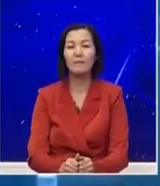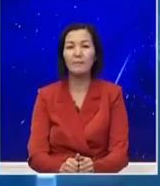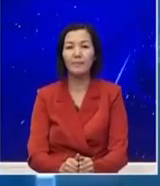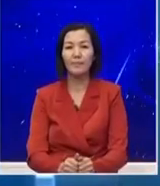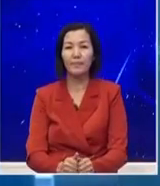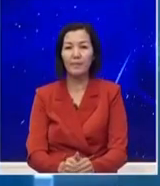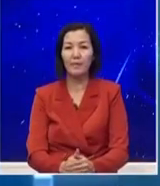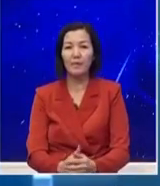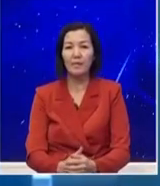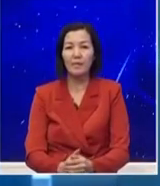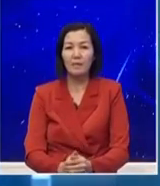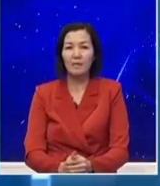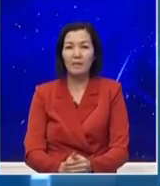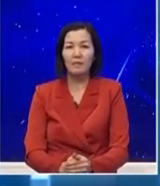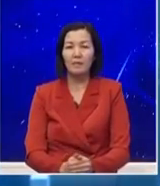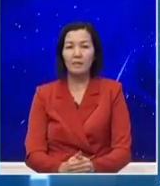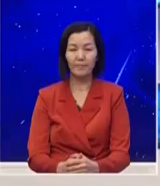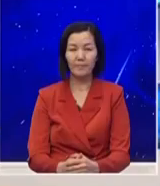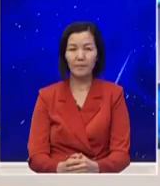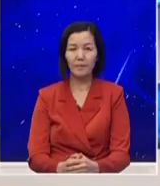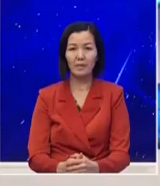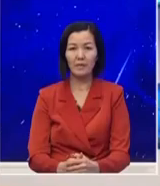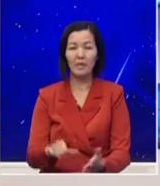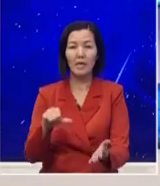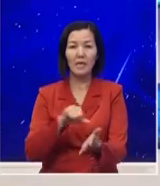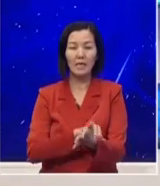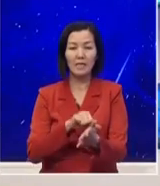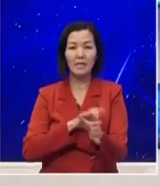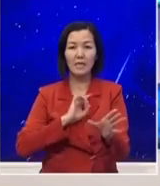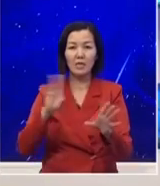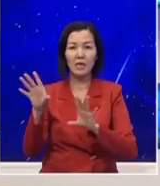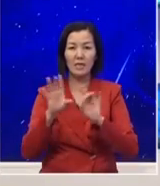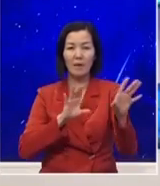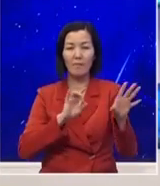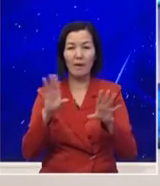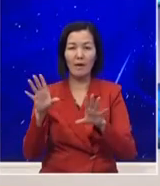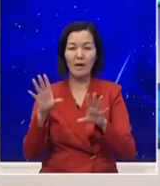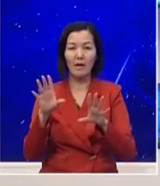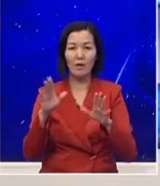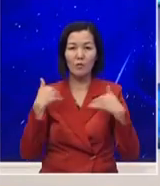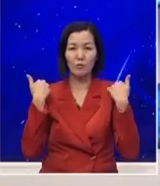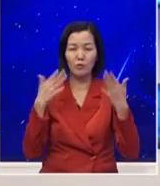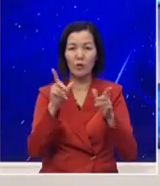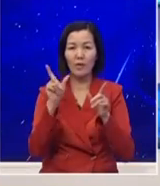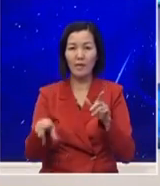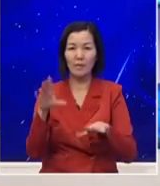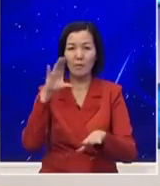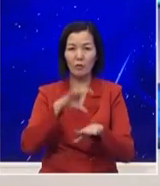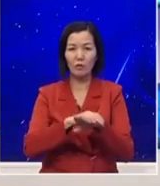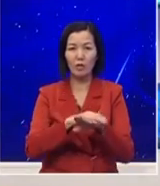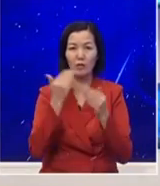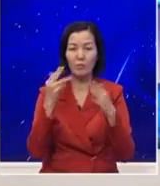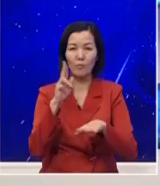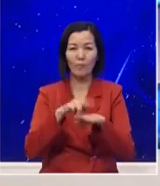Қабдырахман, Айдос Қалиев, Жетісу телеарнасы. Есірткіге жарнама жасаған азамат ұсталды. Бұл туралы облыстық полиция департамент